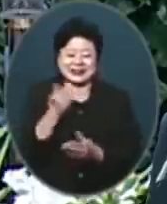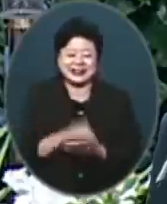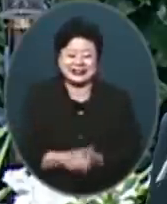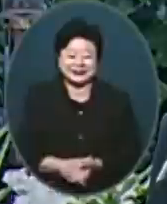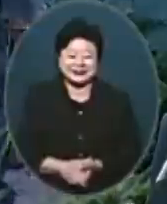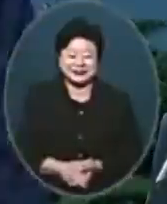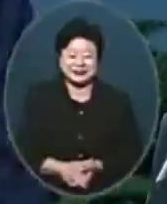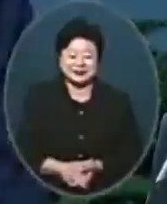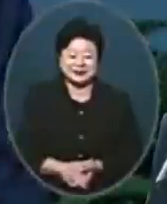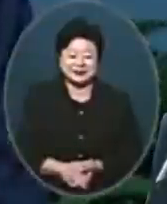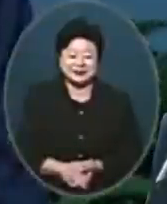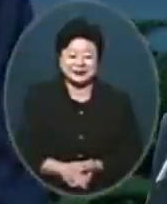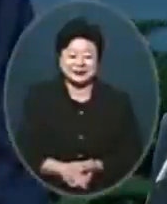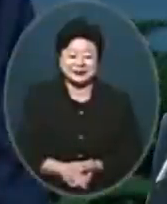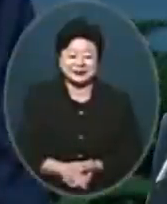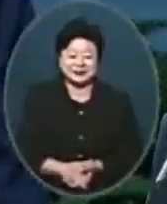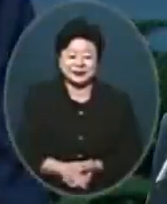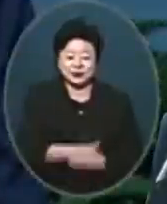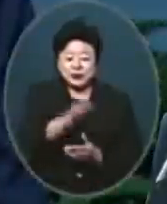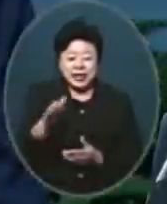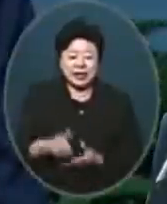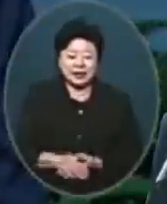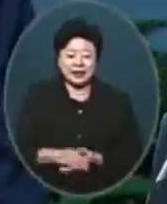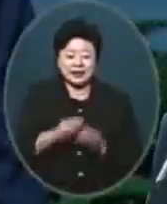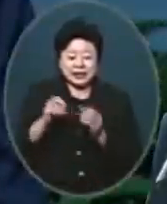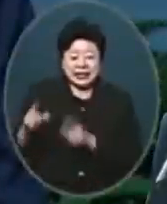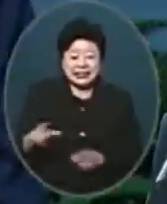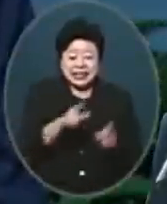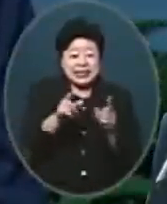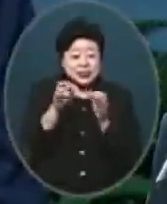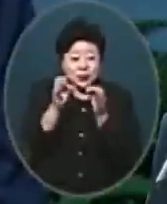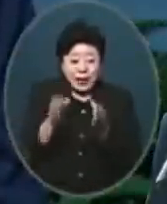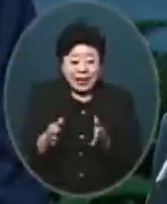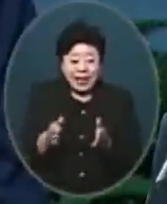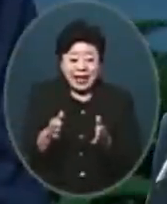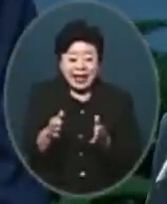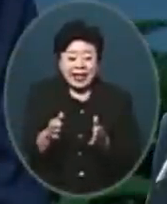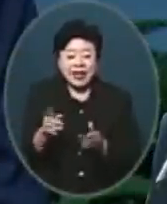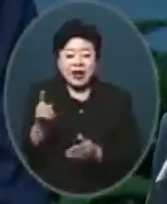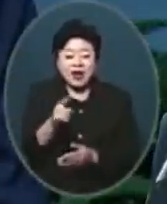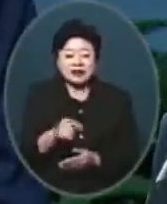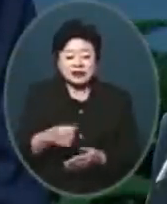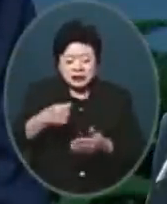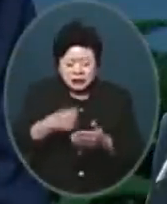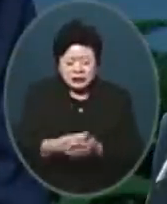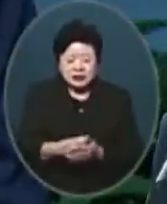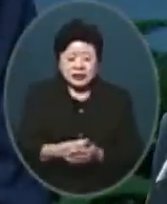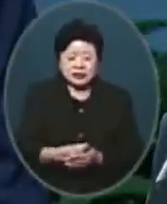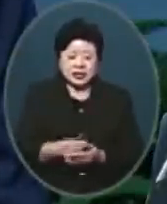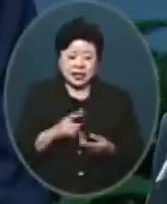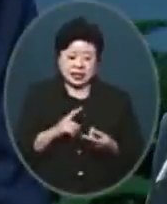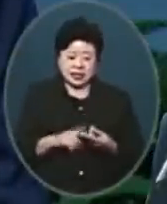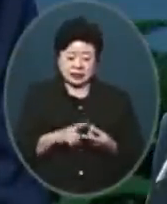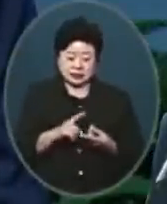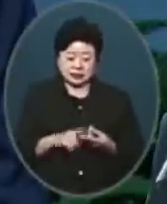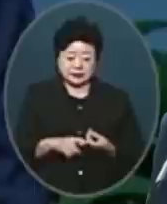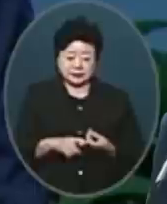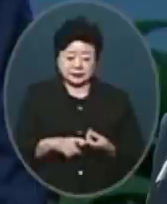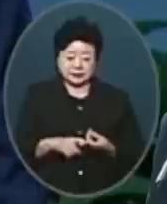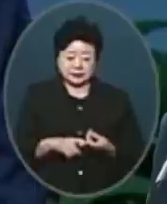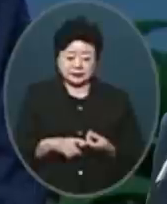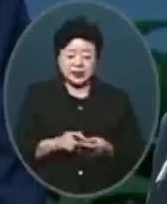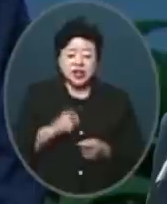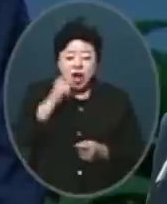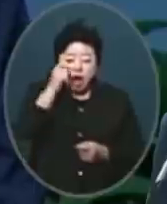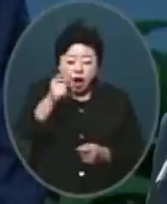선택했던 것입니다. 우리가 이 땅에 사는 동안 어떤 선택을 하느냐에 따라서